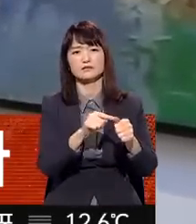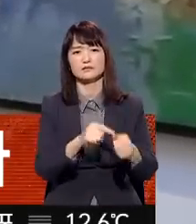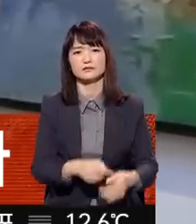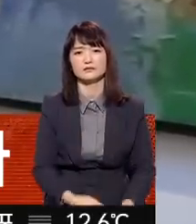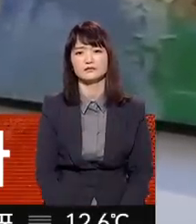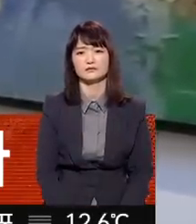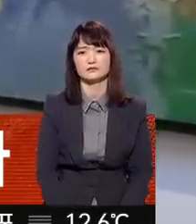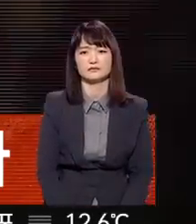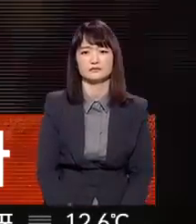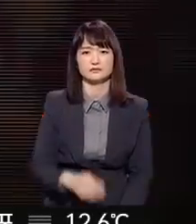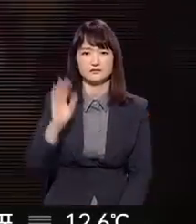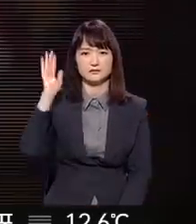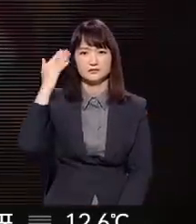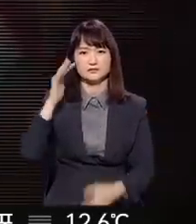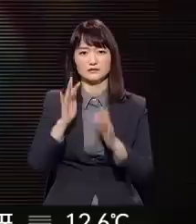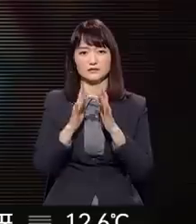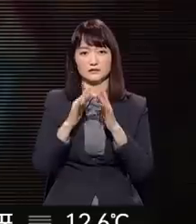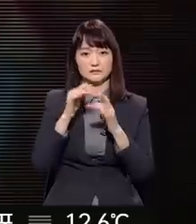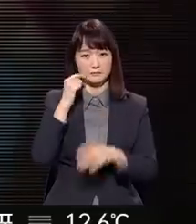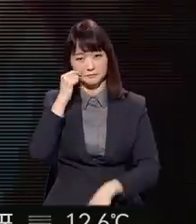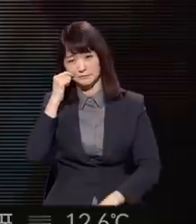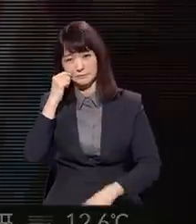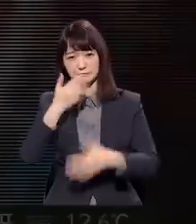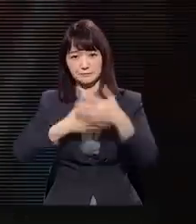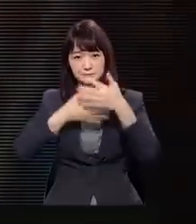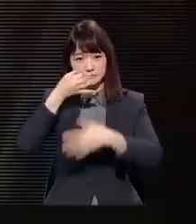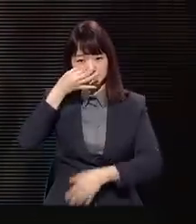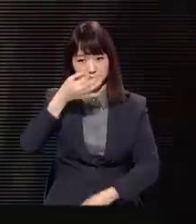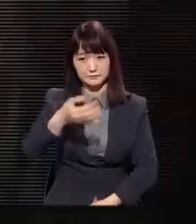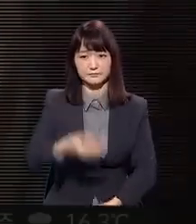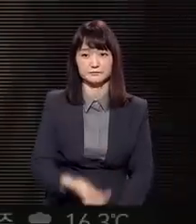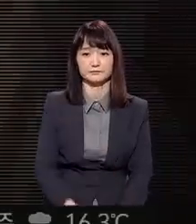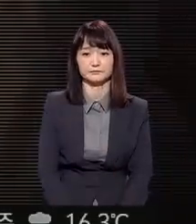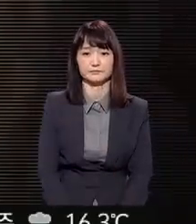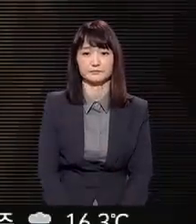쏟아냈습니다. 자, 다음은 최근 온라인에서 화제가 되고 있는 영상 보시죠.